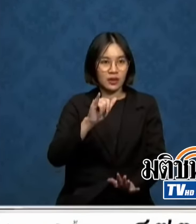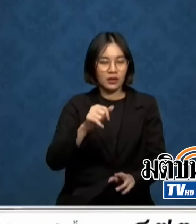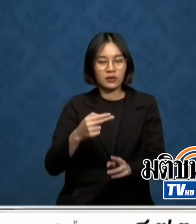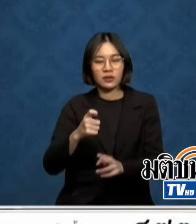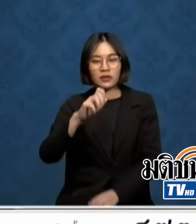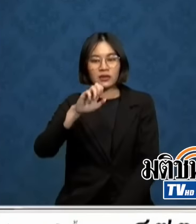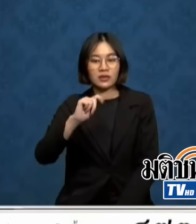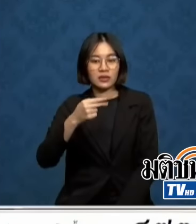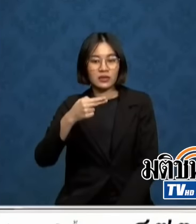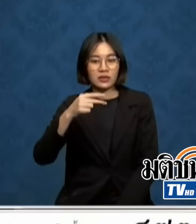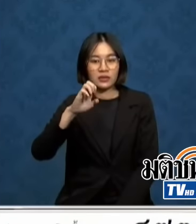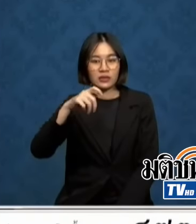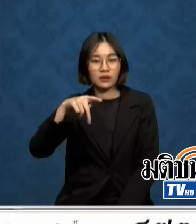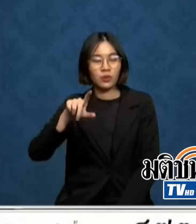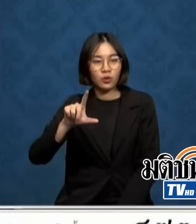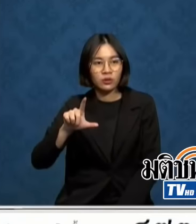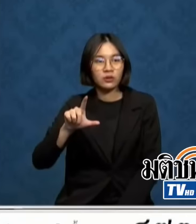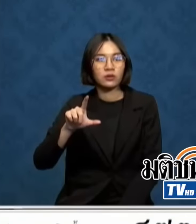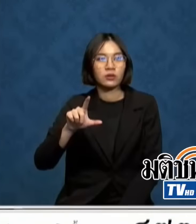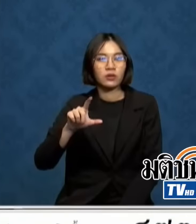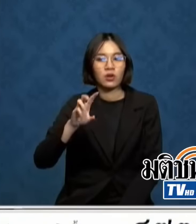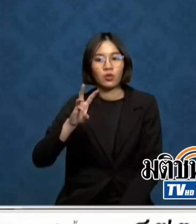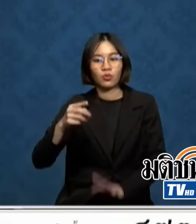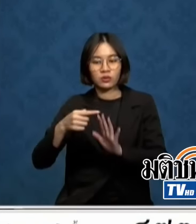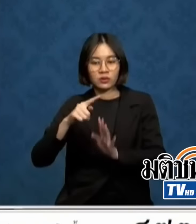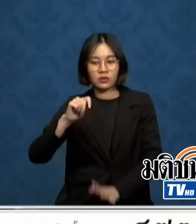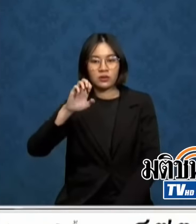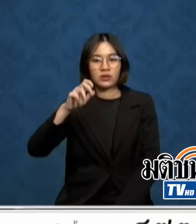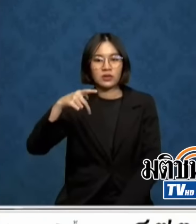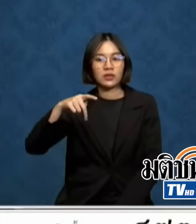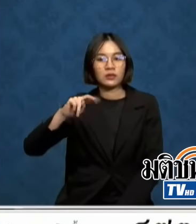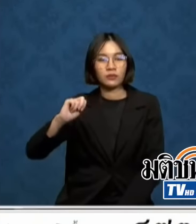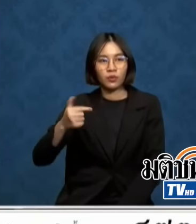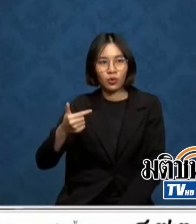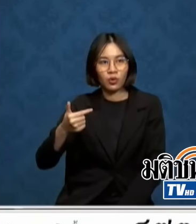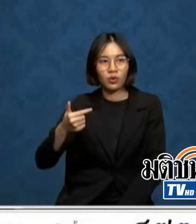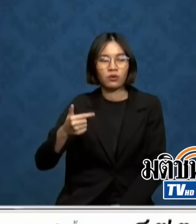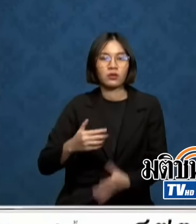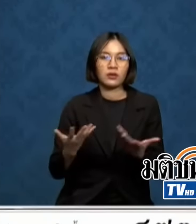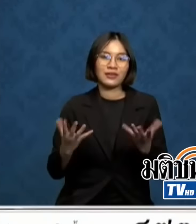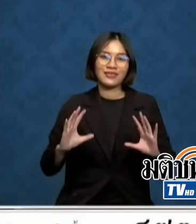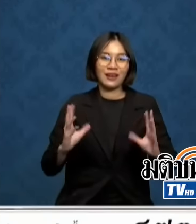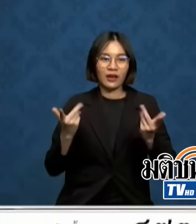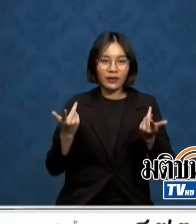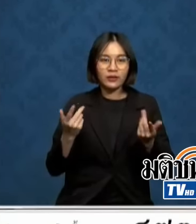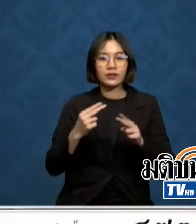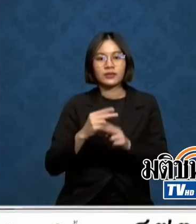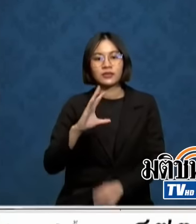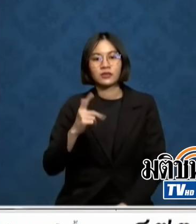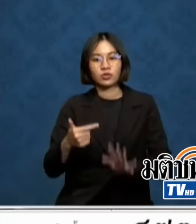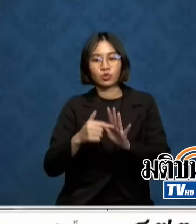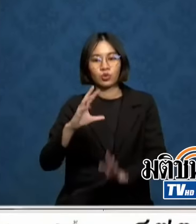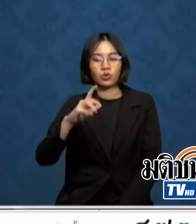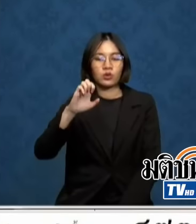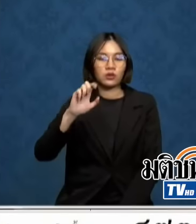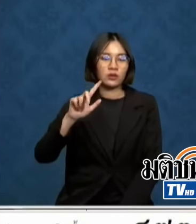อิทธิพลสุขแป้นหรือดีเจซุนโฮนายวุฒิพงษ์กชธรรมคุณหรือโกตี๋นายชูชีพ